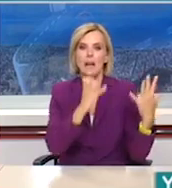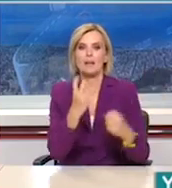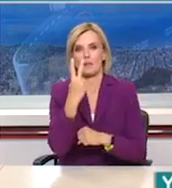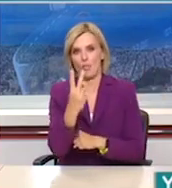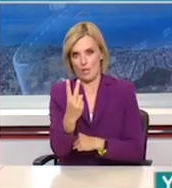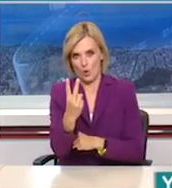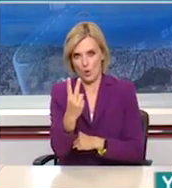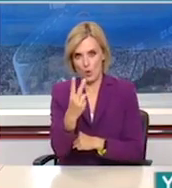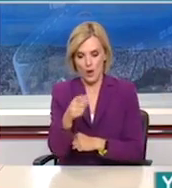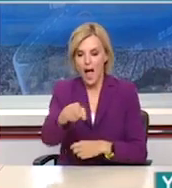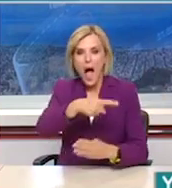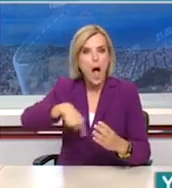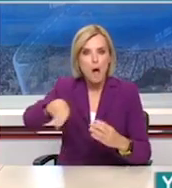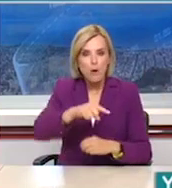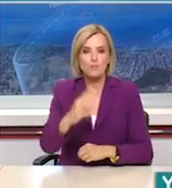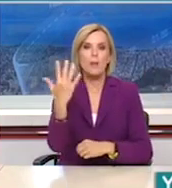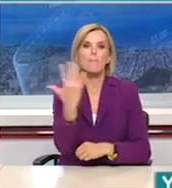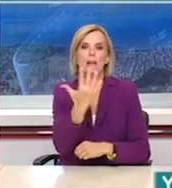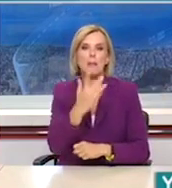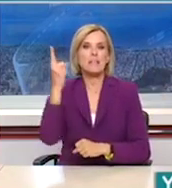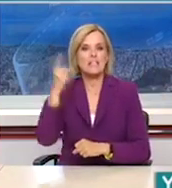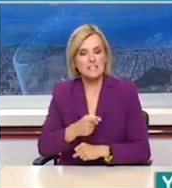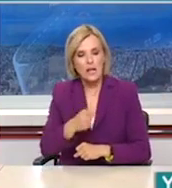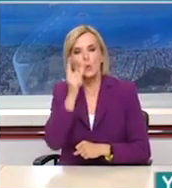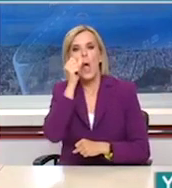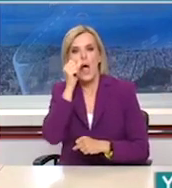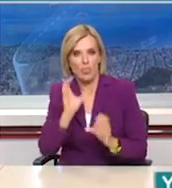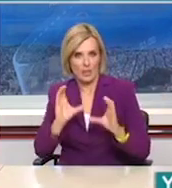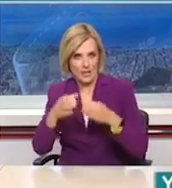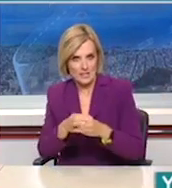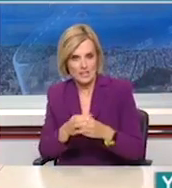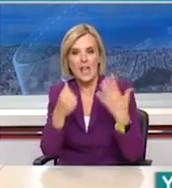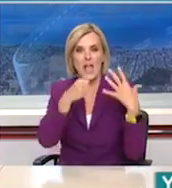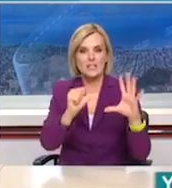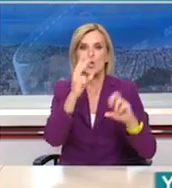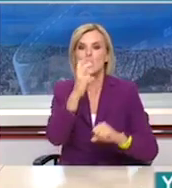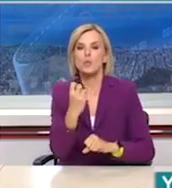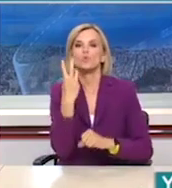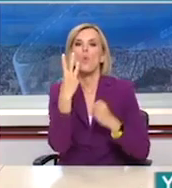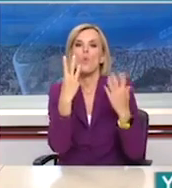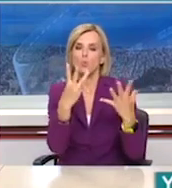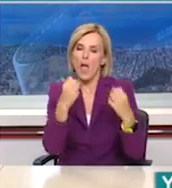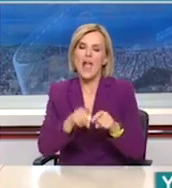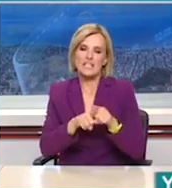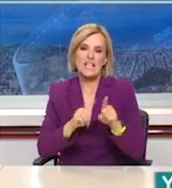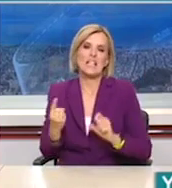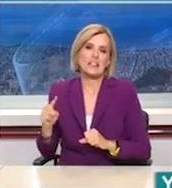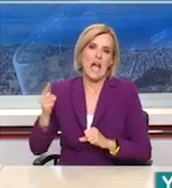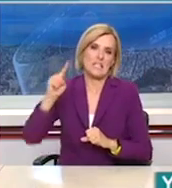2.892, εκ των οποίων το 55% αφορά άνδρες. 628 θεωρούνται σχετιζόμενα με ταξίδια από το εξωτερικό